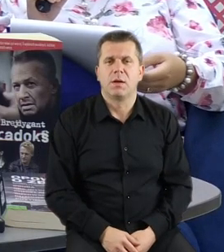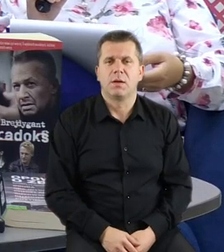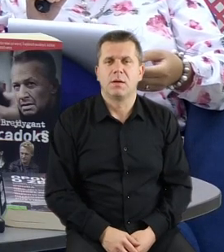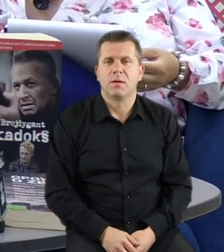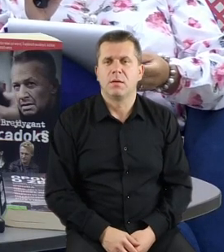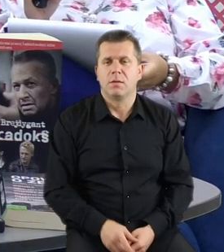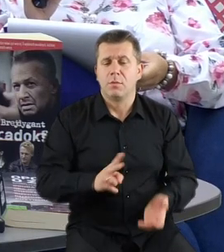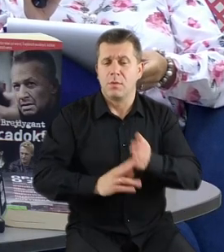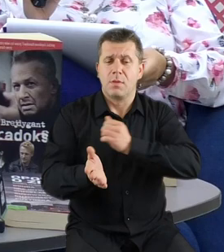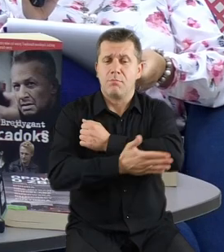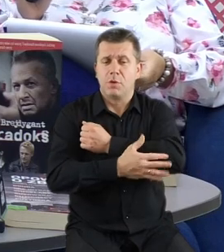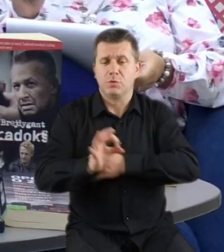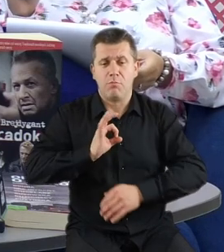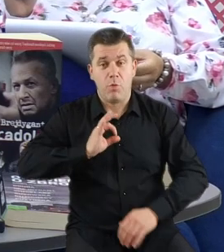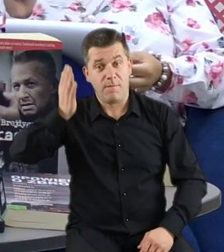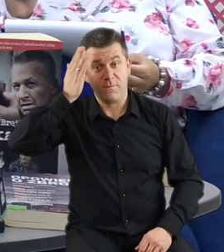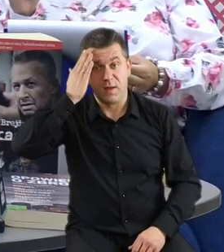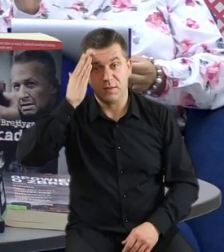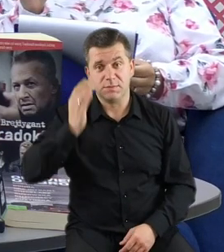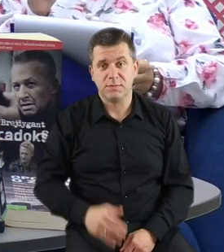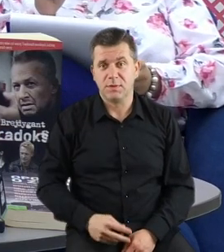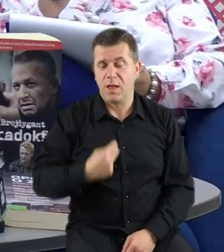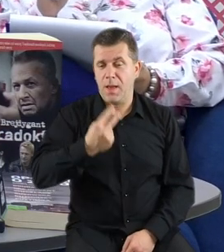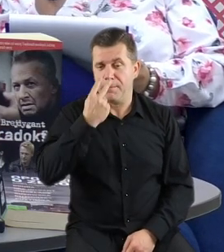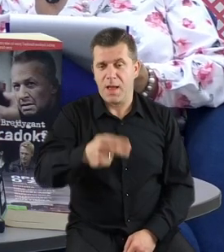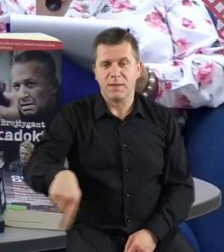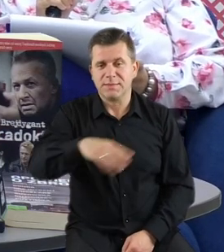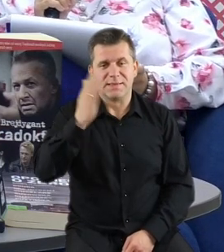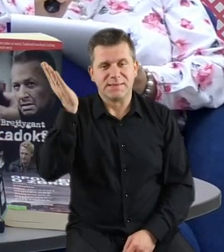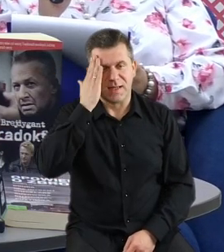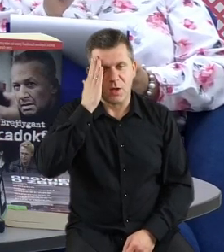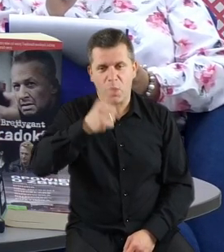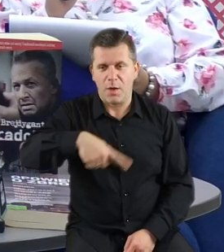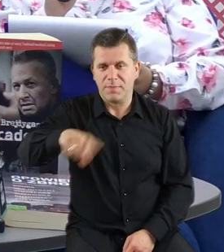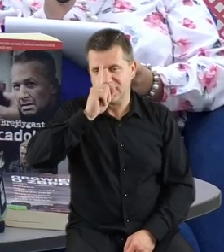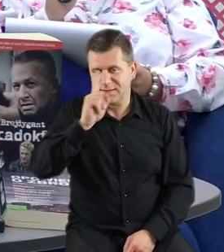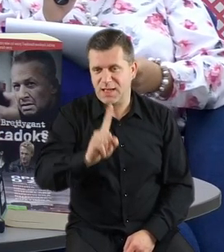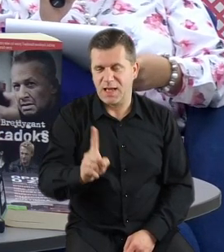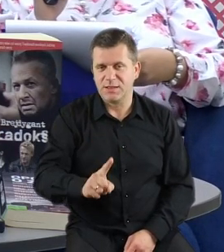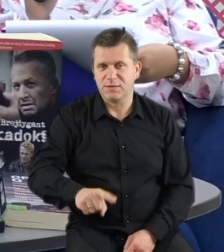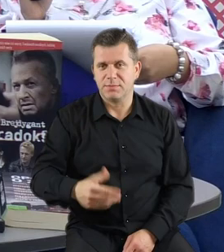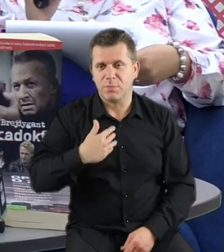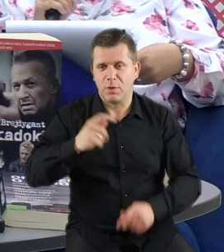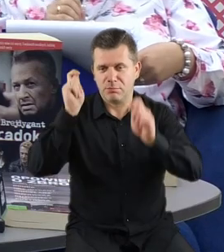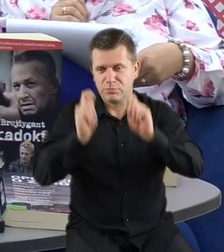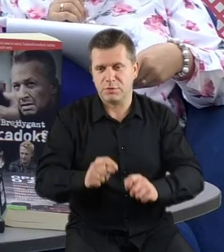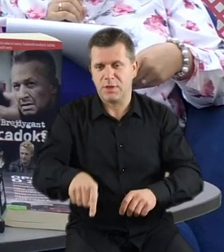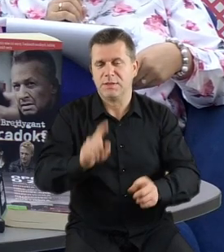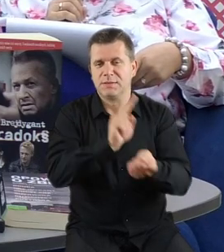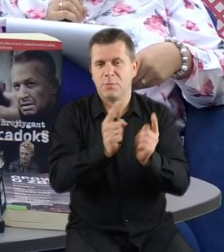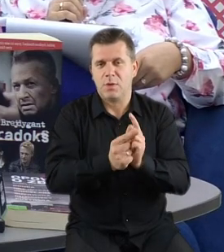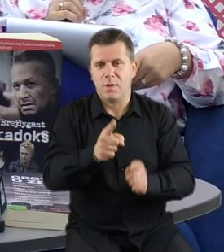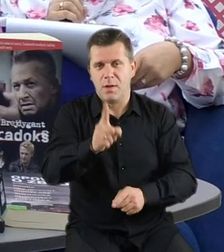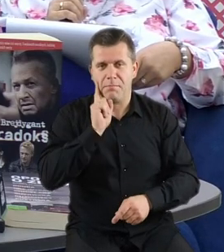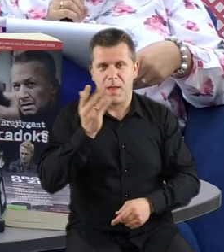Natomiast już bazując na mojej wiedzy, patrząc na znajomych ze Skarżyska, nawiasem mówiąc, którzy jechali na